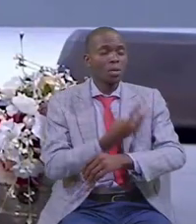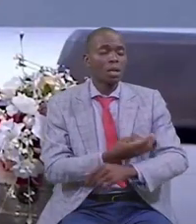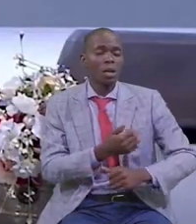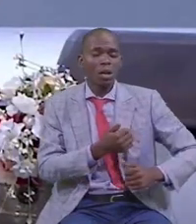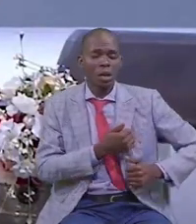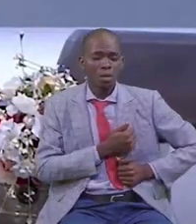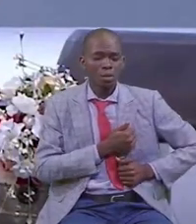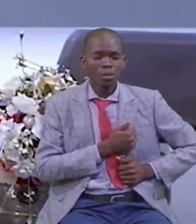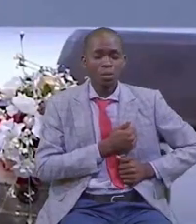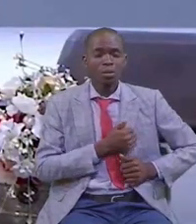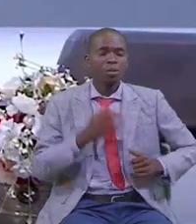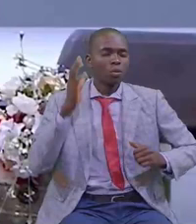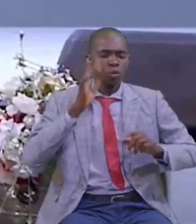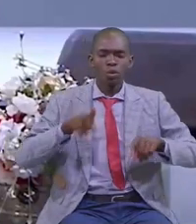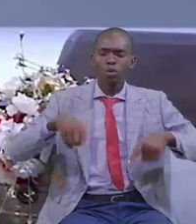Que nous allions partout.